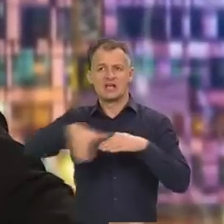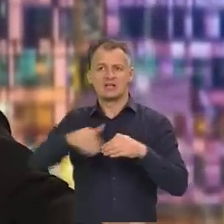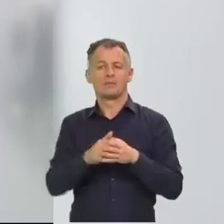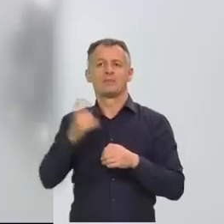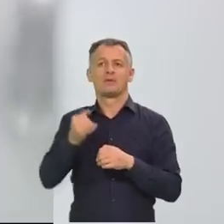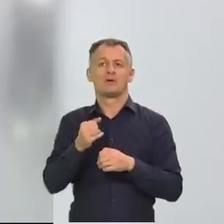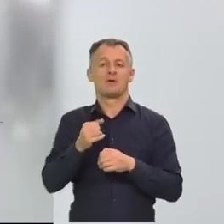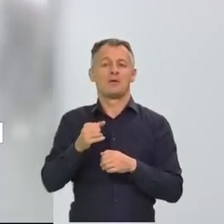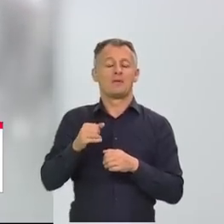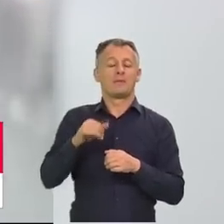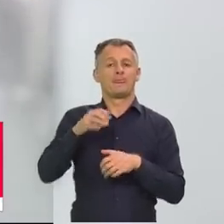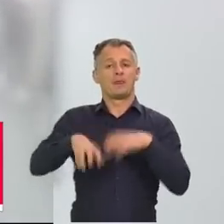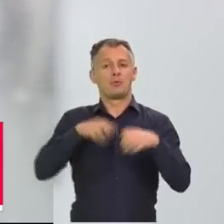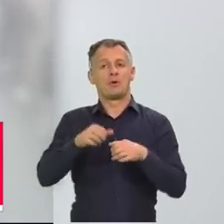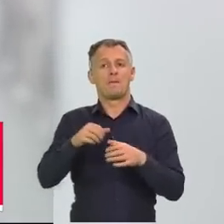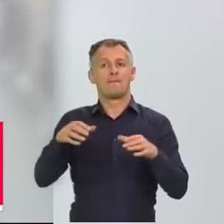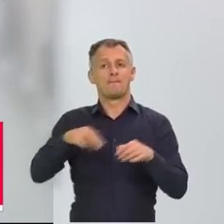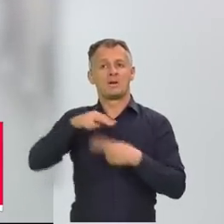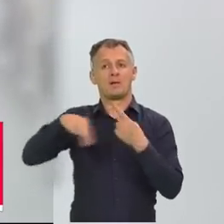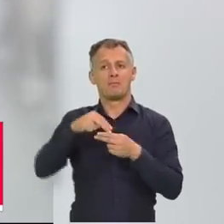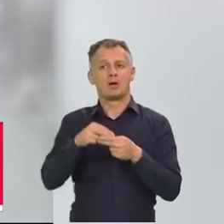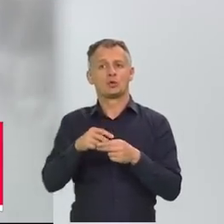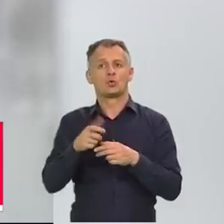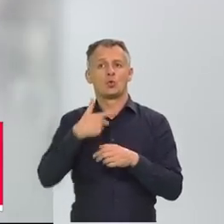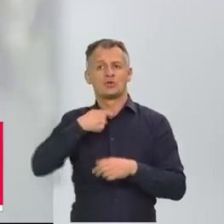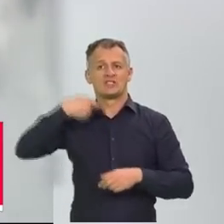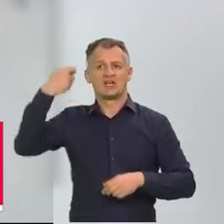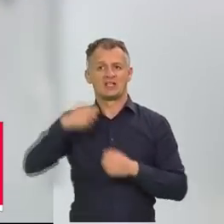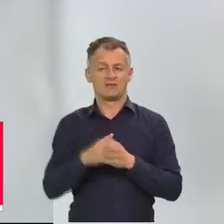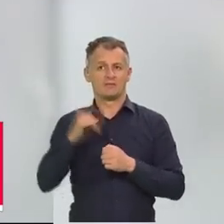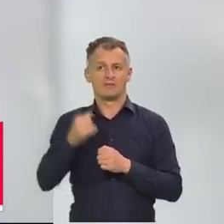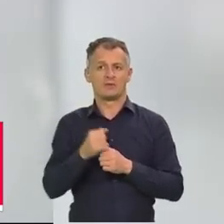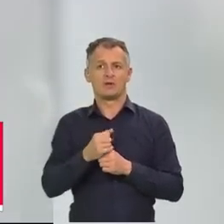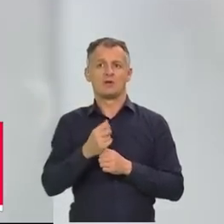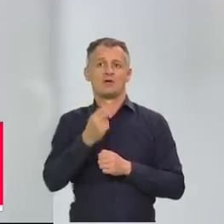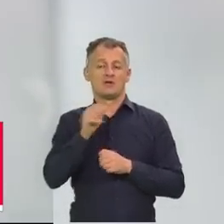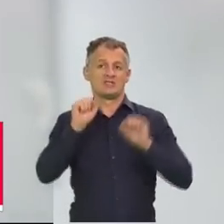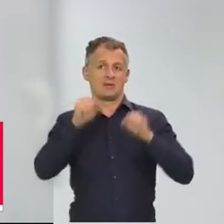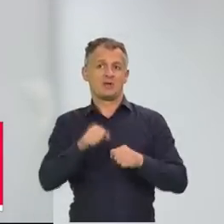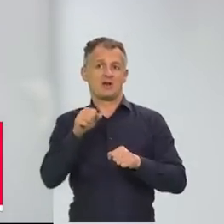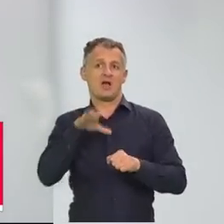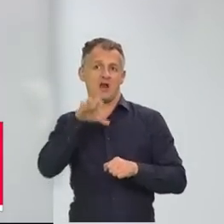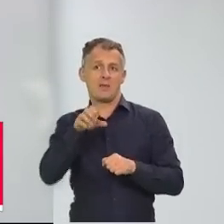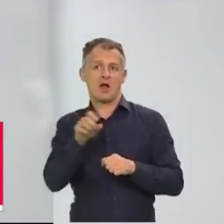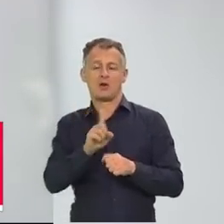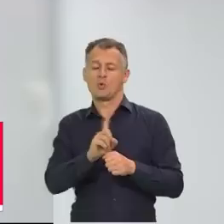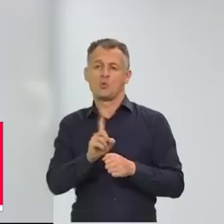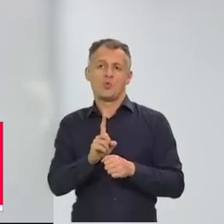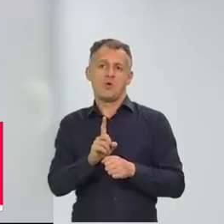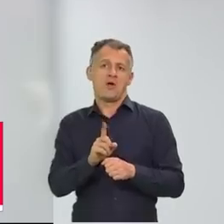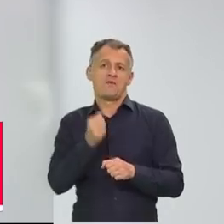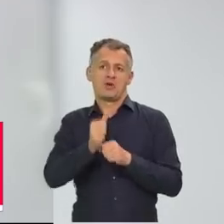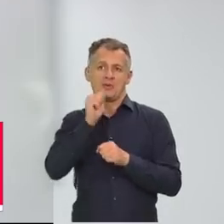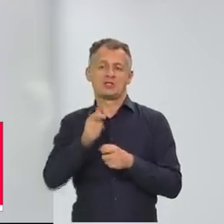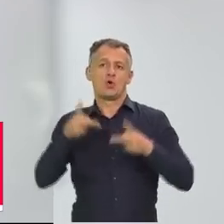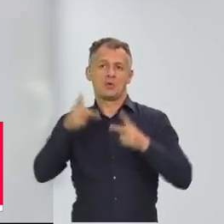lesă de către o femeie doctor de meserie. Polițiștii spun că stăpâna nu a luat nicio măsură să prevină atacul și nici nu i-a pus câinelui botniț,